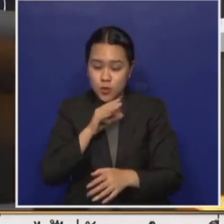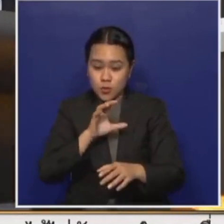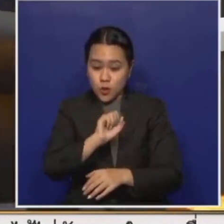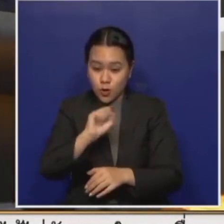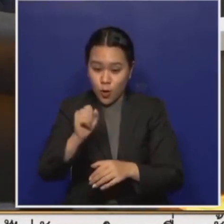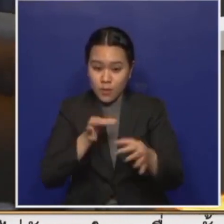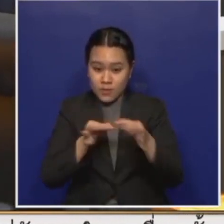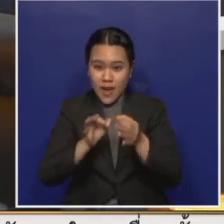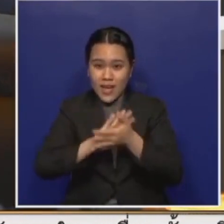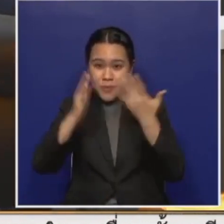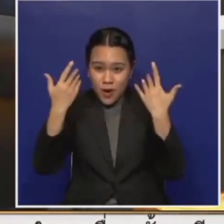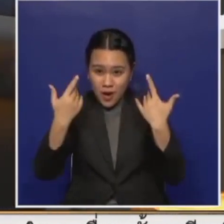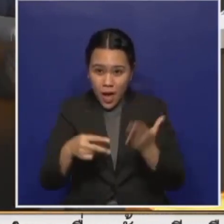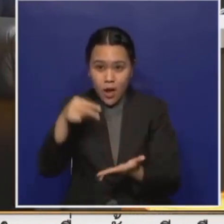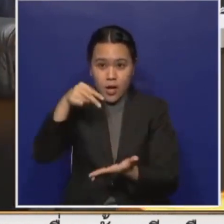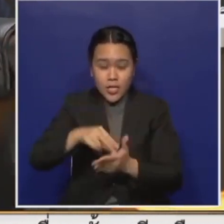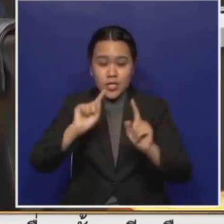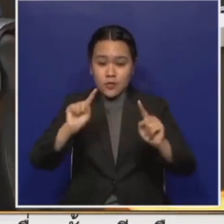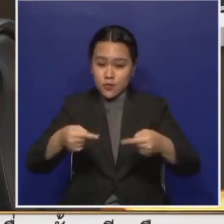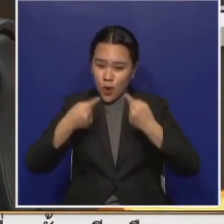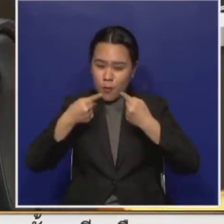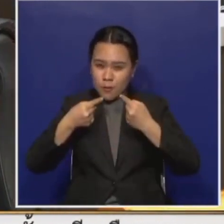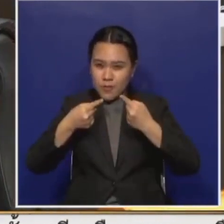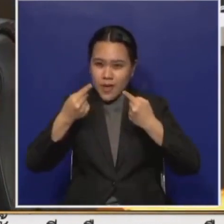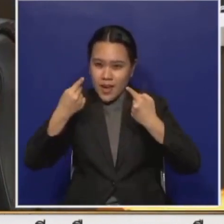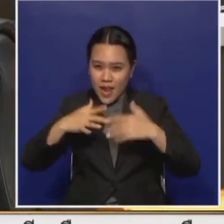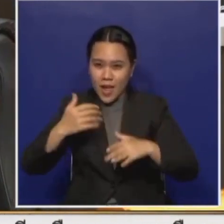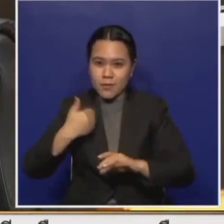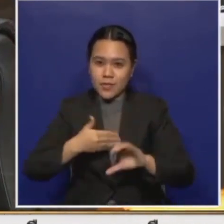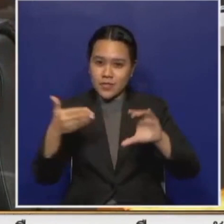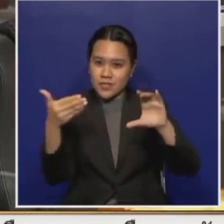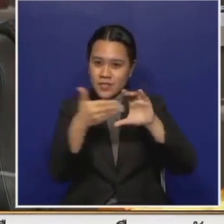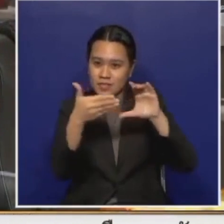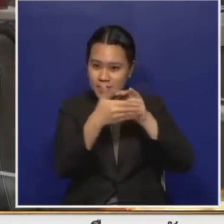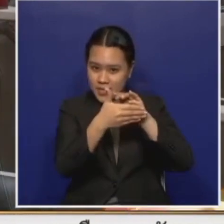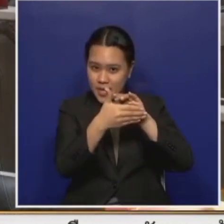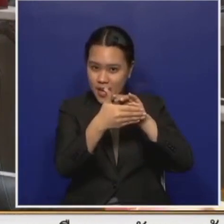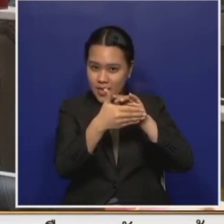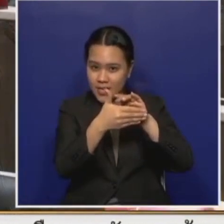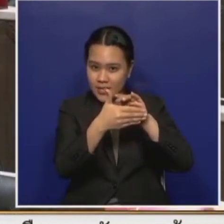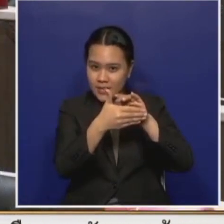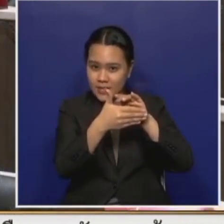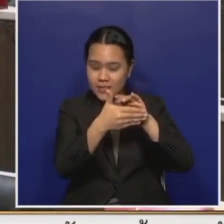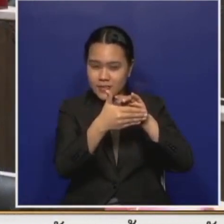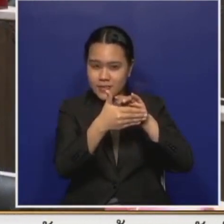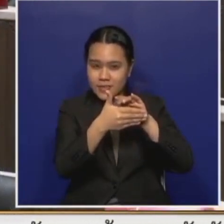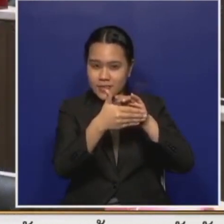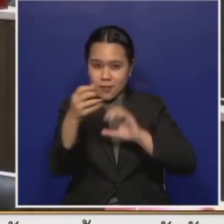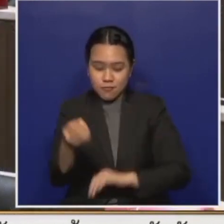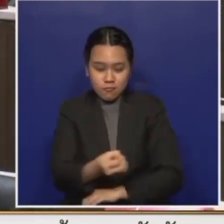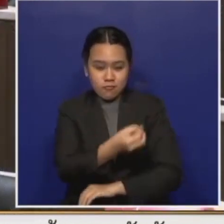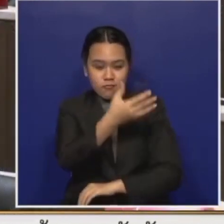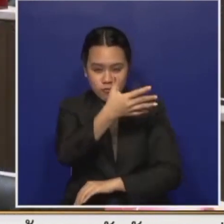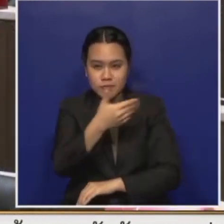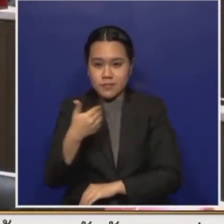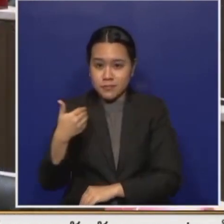เสร็ท่านลูกระมาตอบทั้งทีพร้มกับ PANCHARSTหรอ SLIDที่ใช้ผ่านจอมมิเตอต